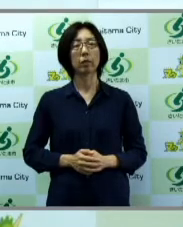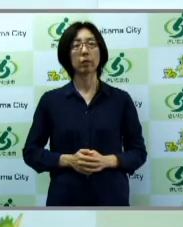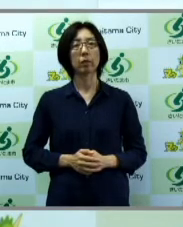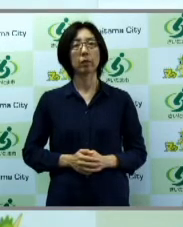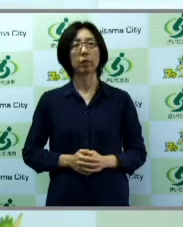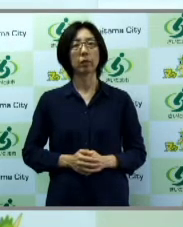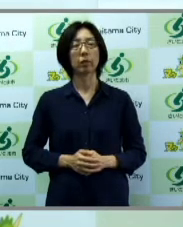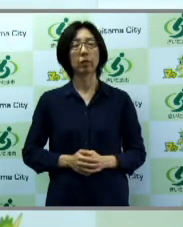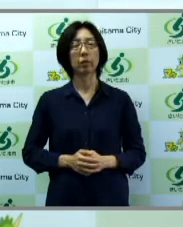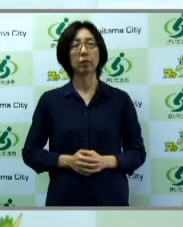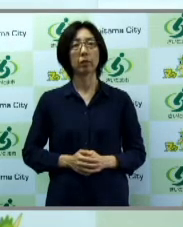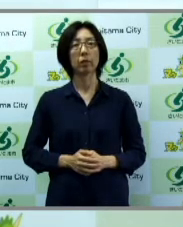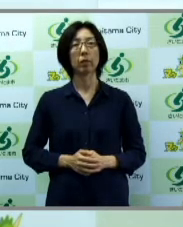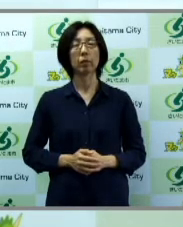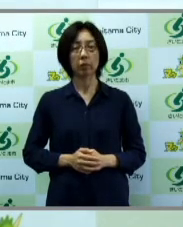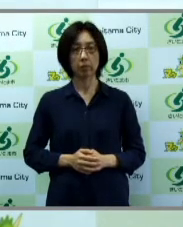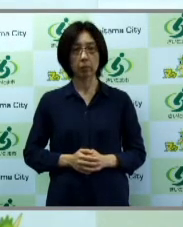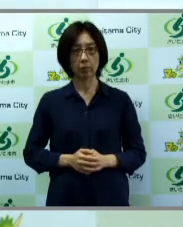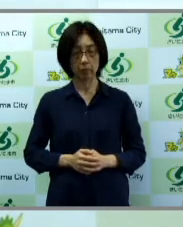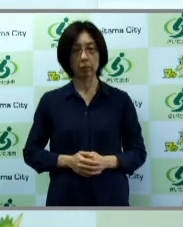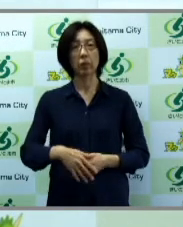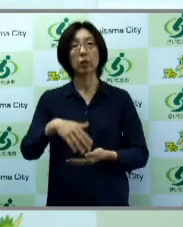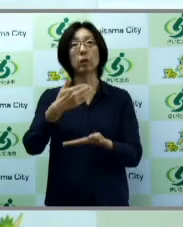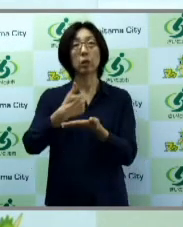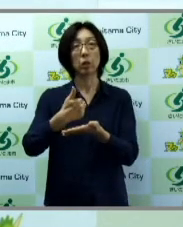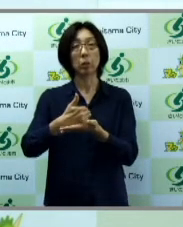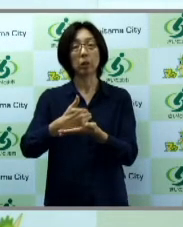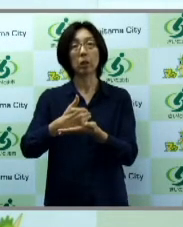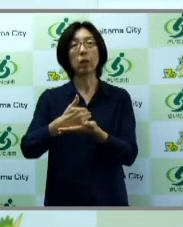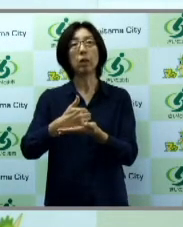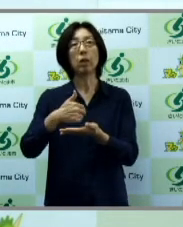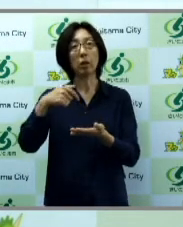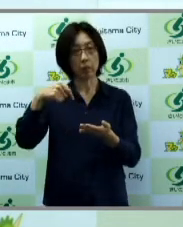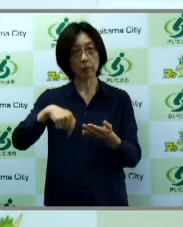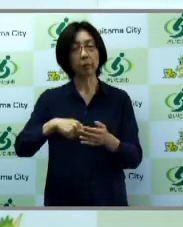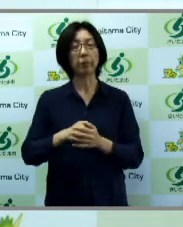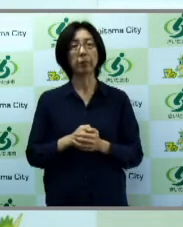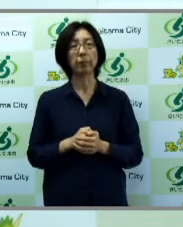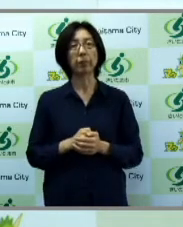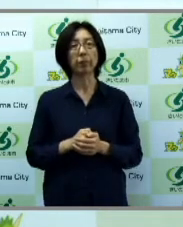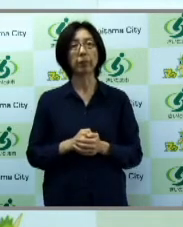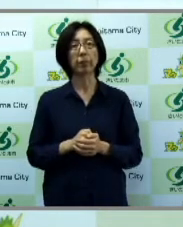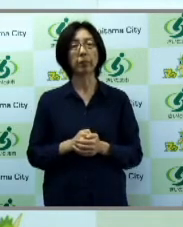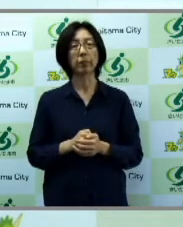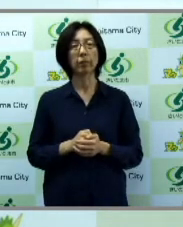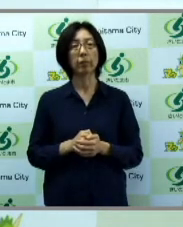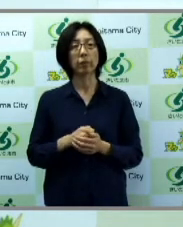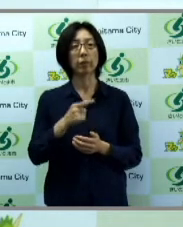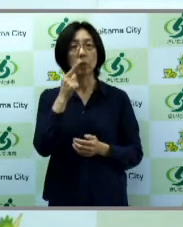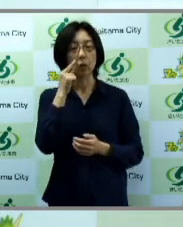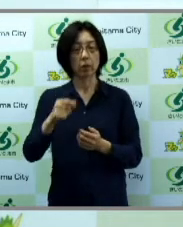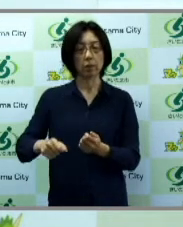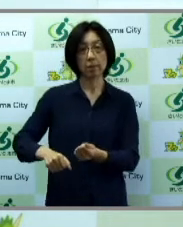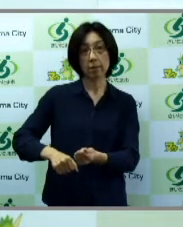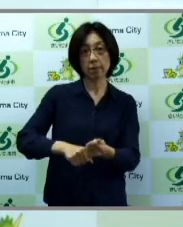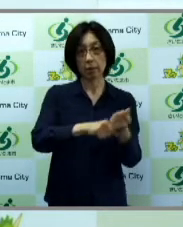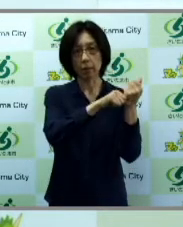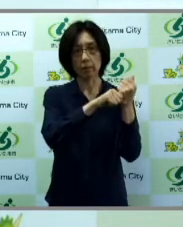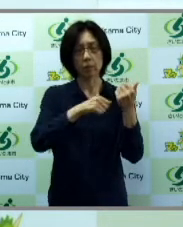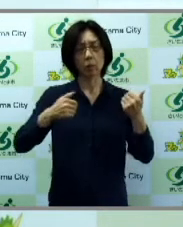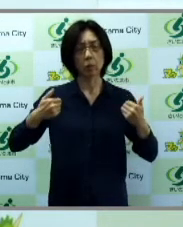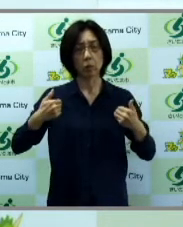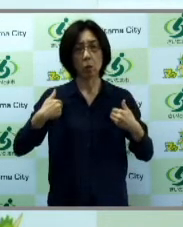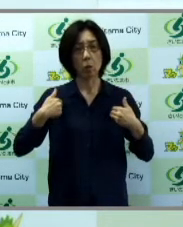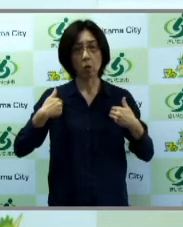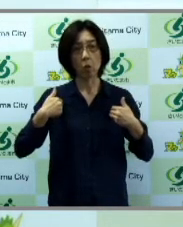今市長のお話ですと、主にソフト面といいますか、もし避難しなければいけない状況になった時